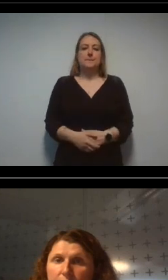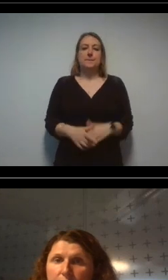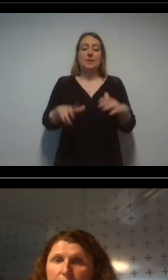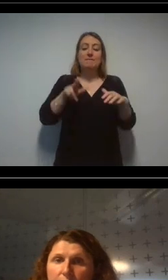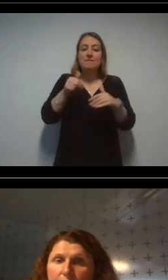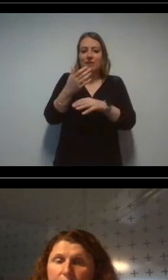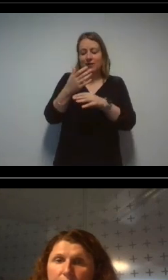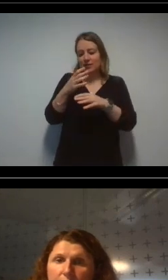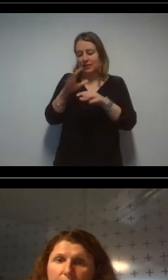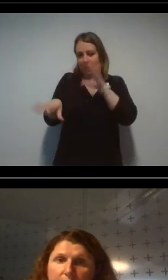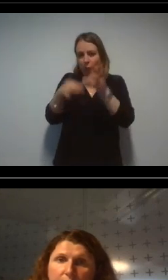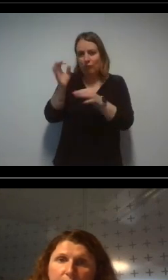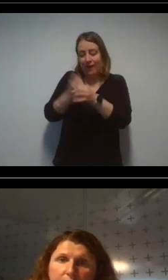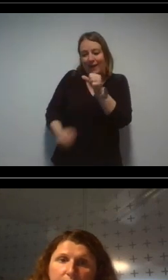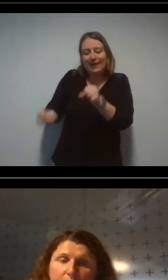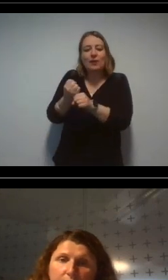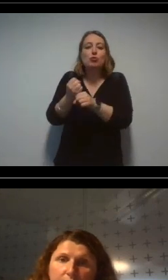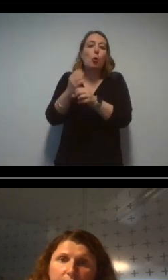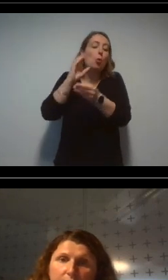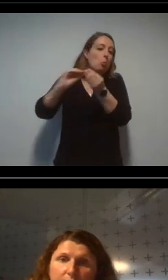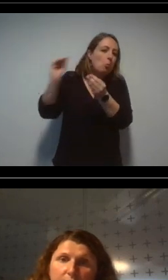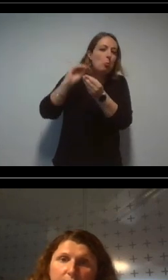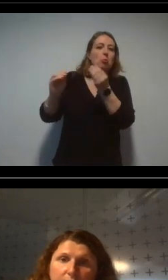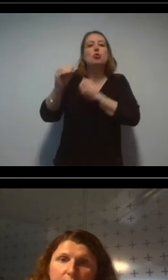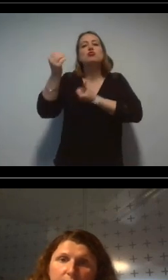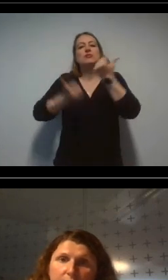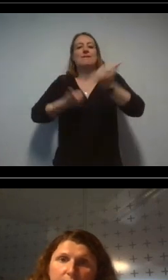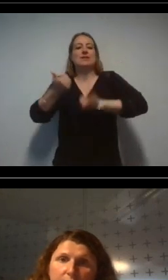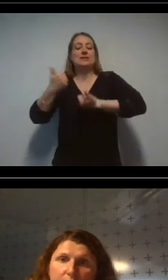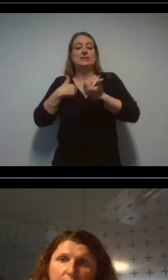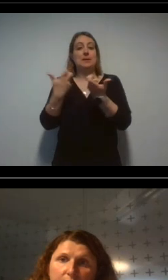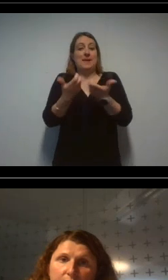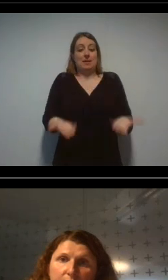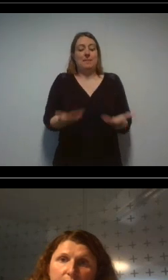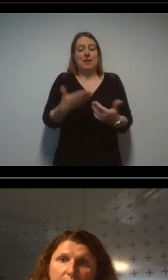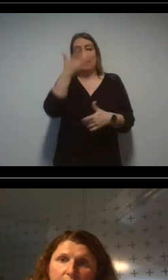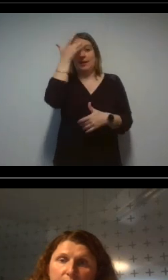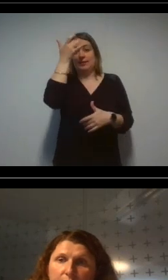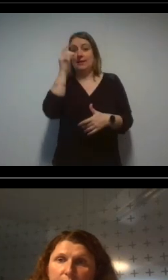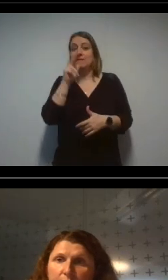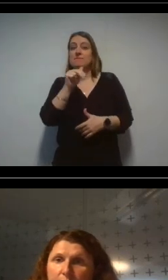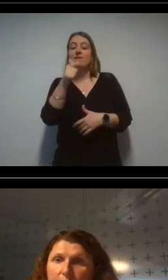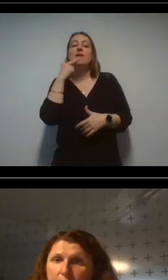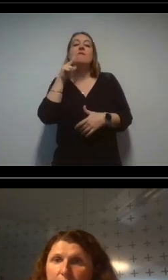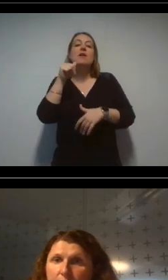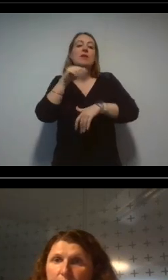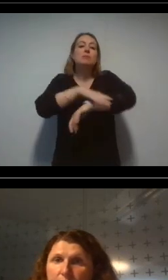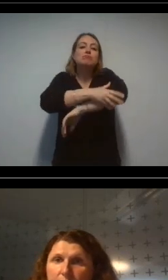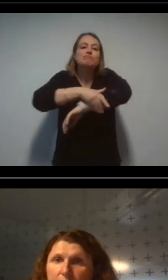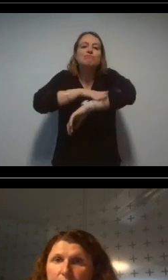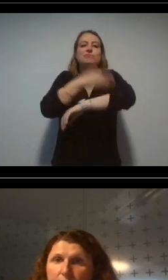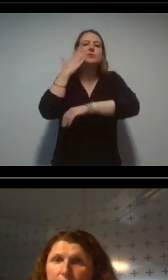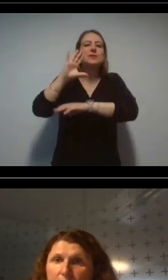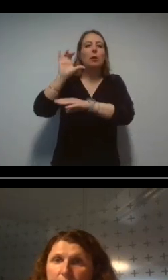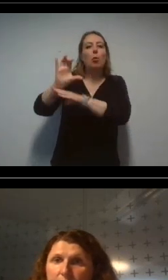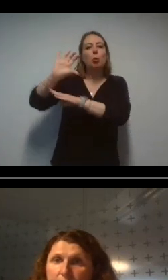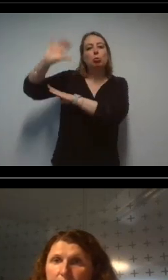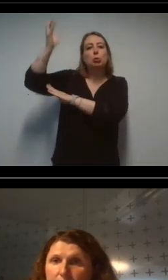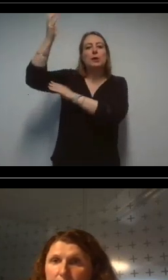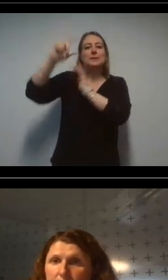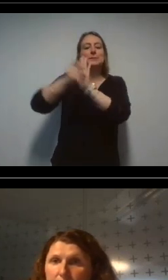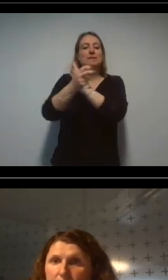ou d'un service. Là, par exemple, l'été approche, on va mettre de la crème solaire pendant les vacances. Est-ce qu'à un moment donné,